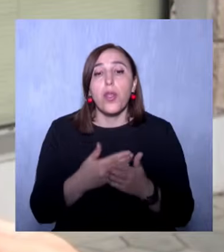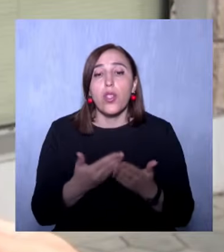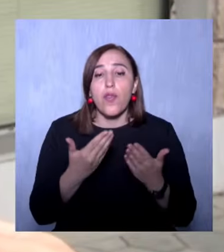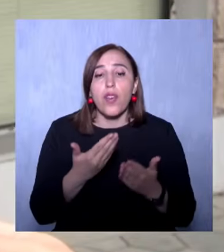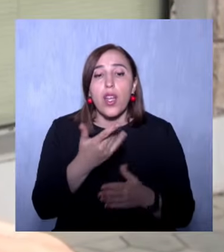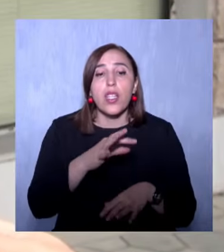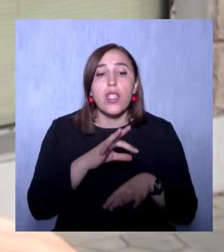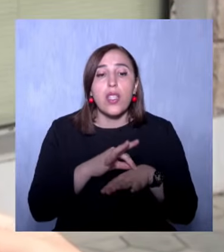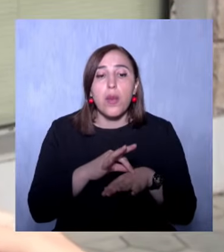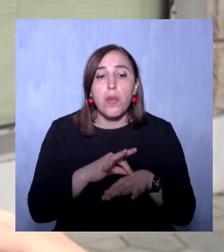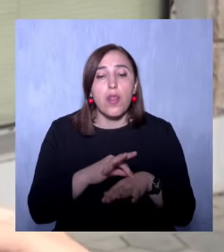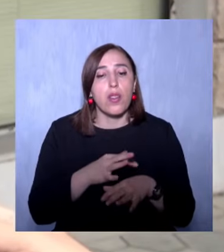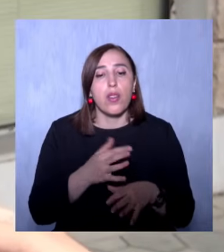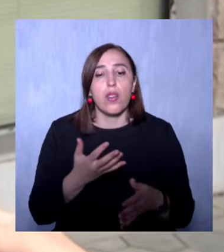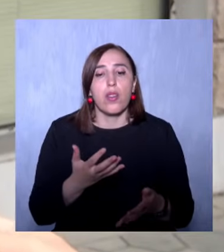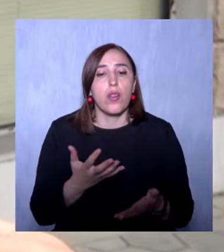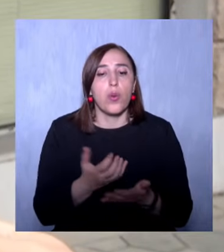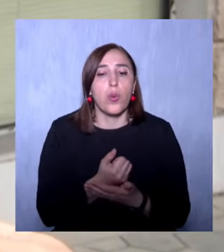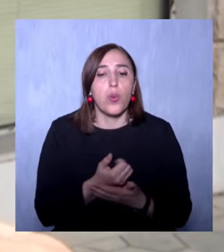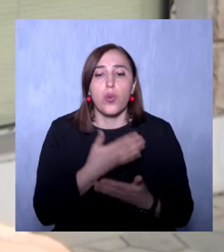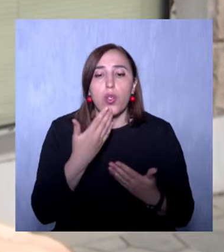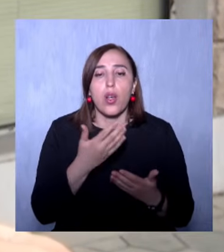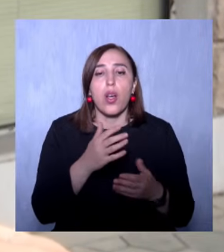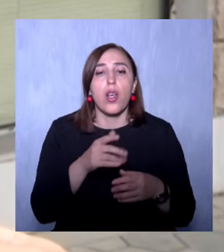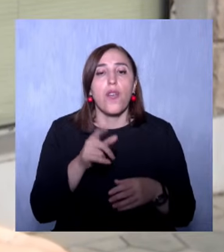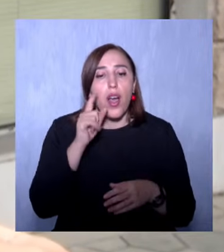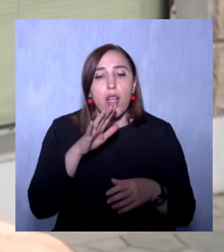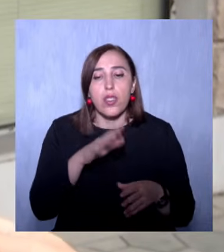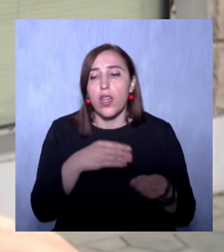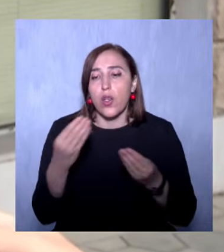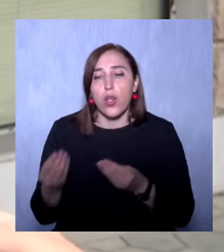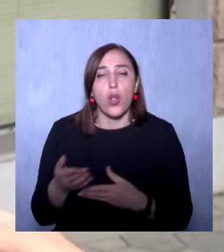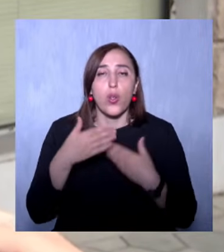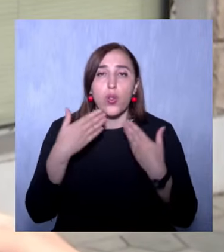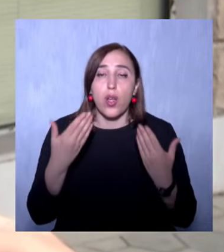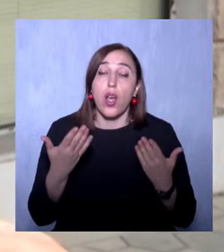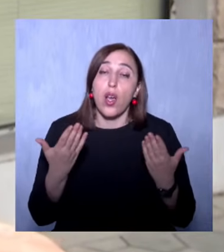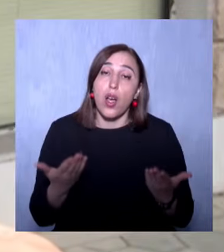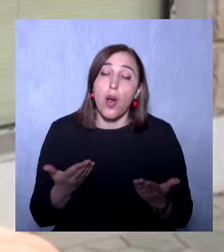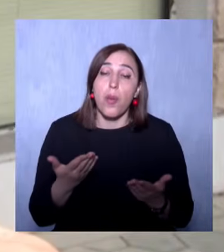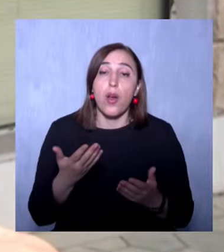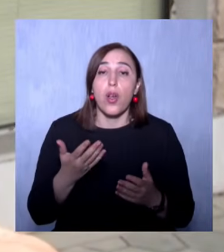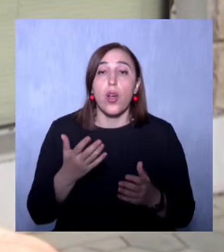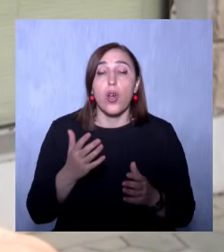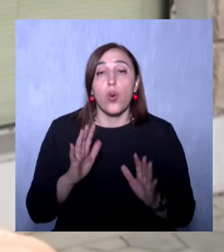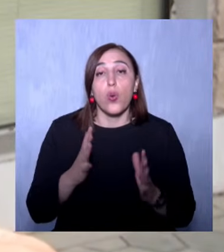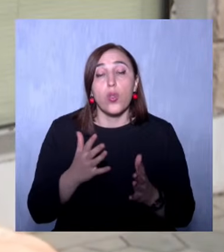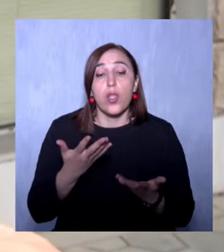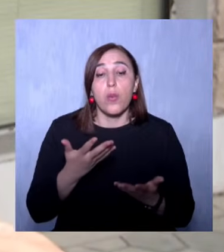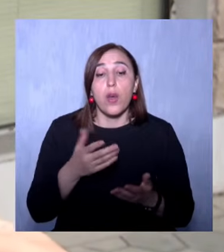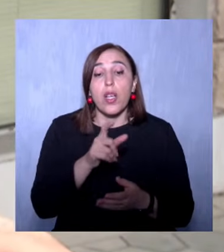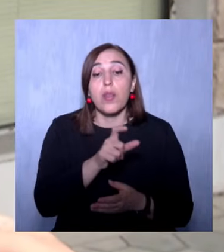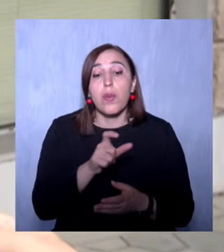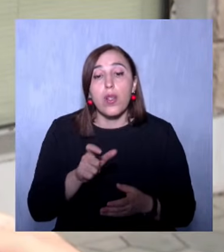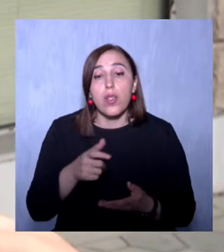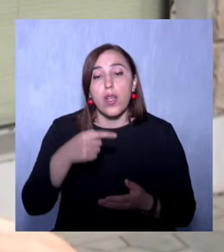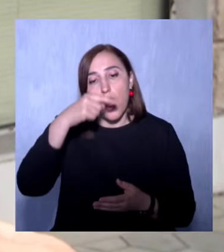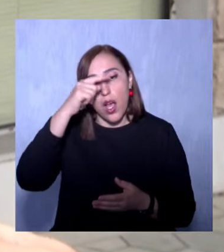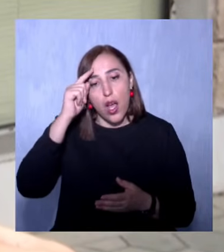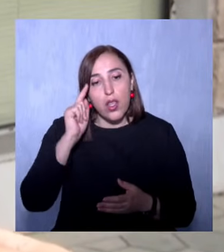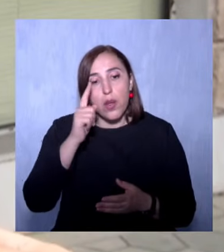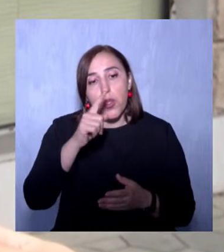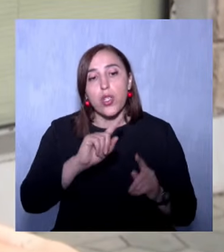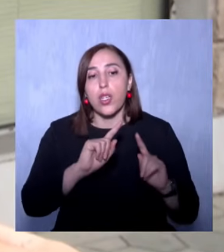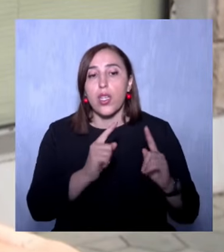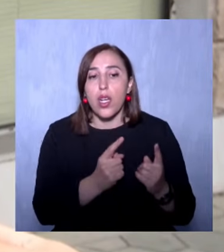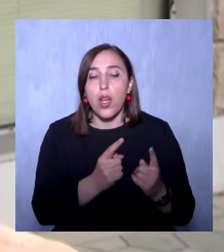այսօր հայկական կողմին չեն փոխանցվել։ Կամ էլ կարող ենք ենթադրել, որ նրանց մի մասը գտնվում է դեռևս ադրբեջանական գերության մեջ,